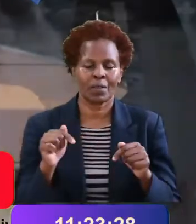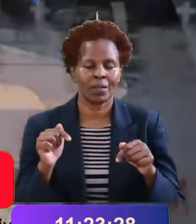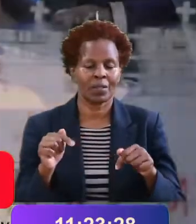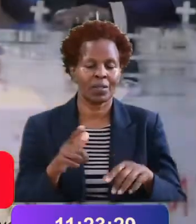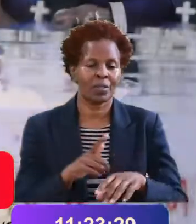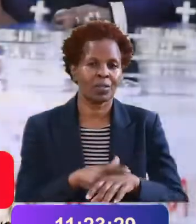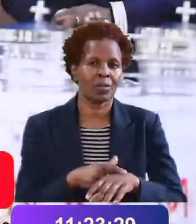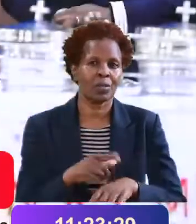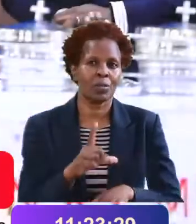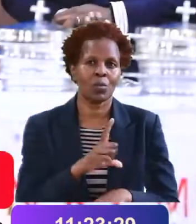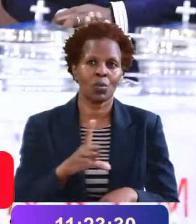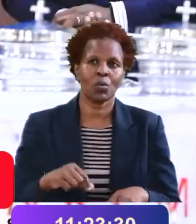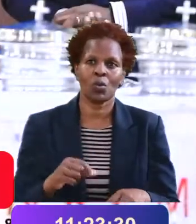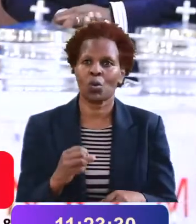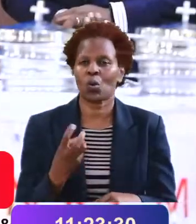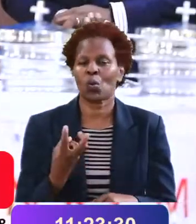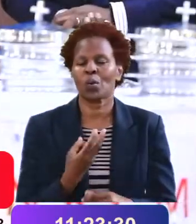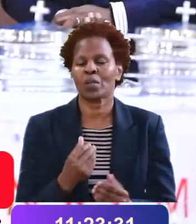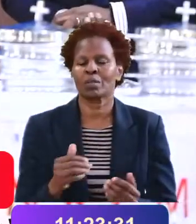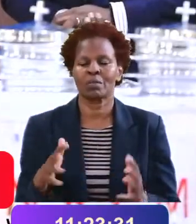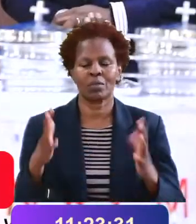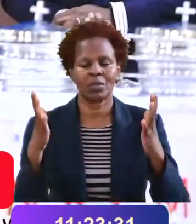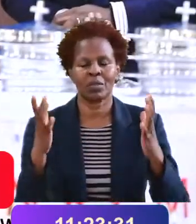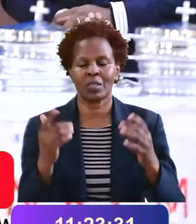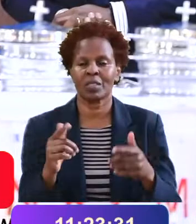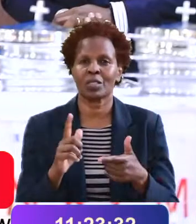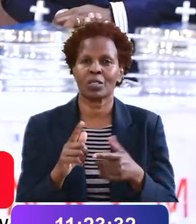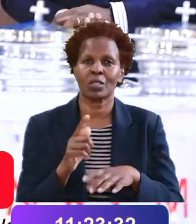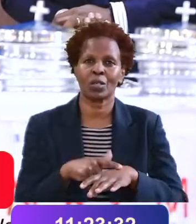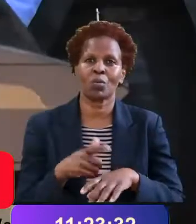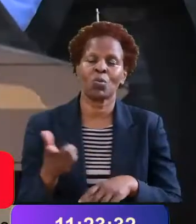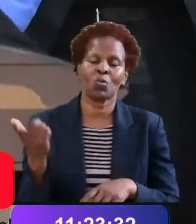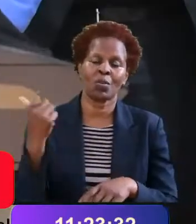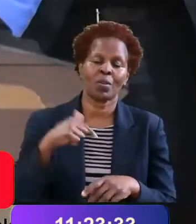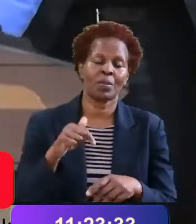Bwana tunasherehekea wakati ulikuja ulimwenguni.